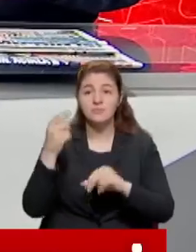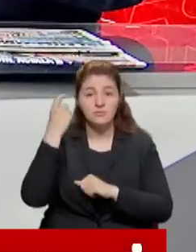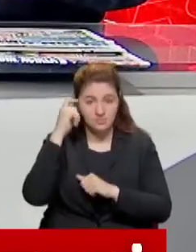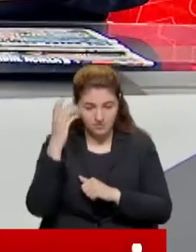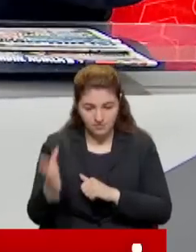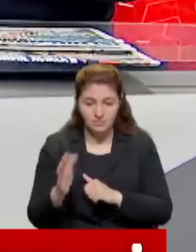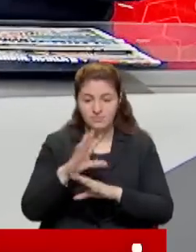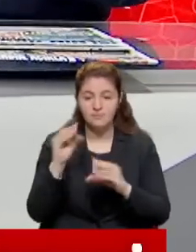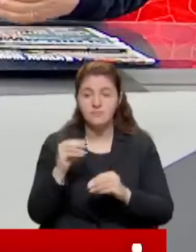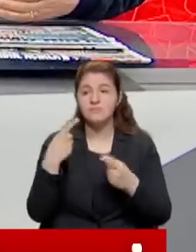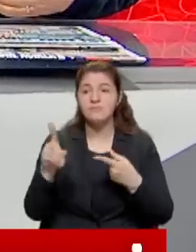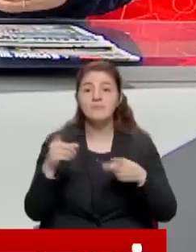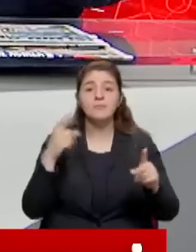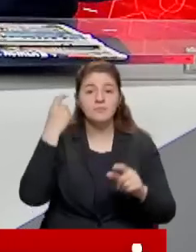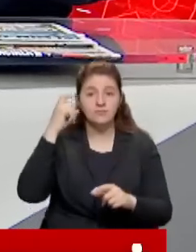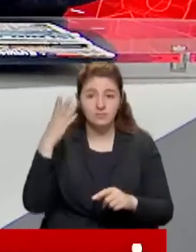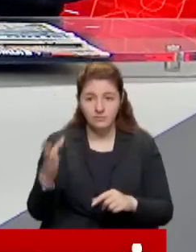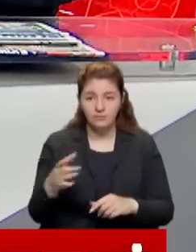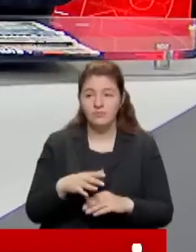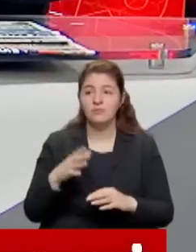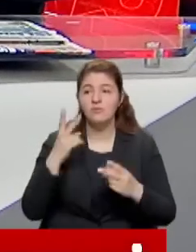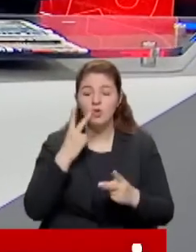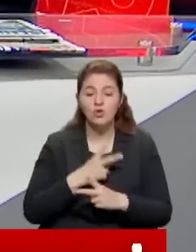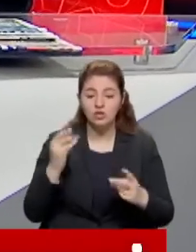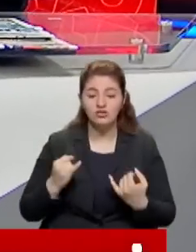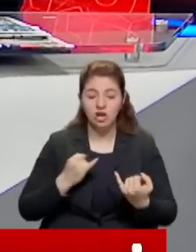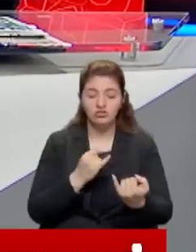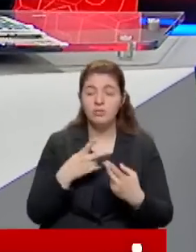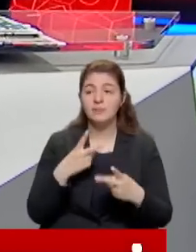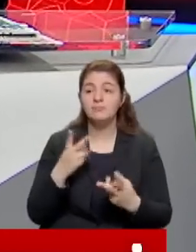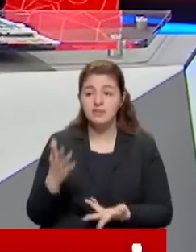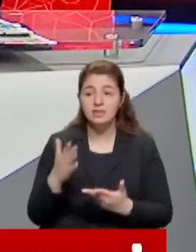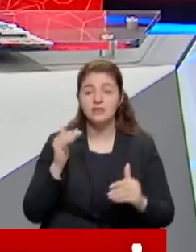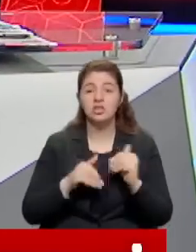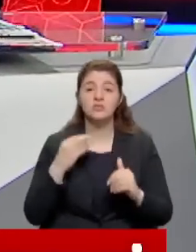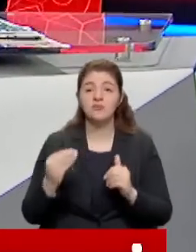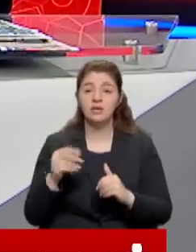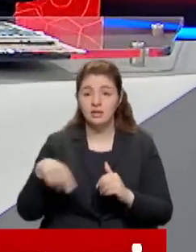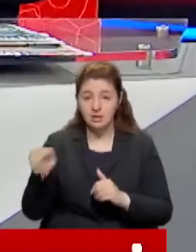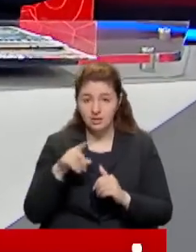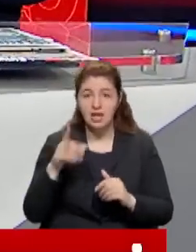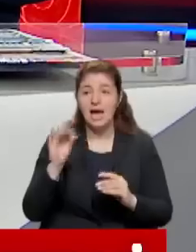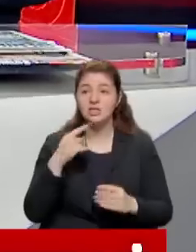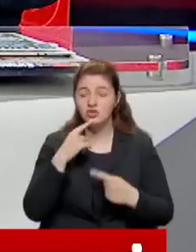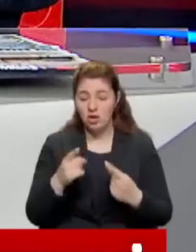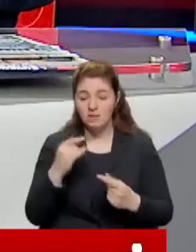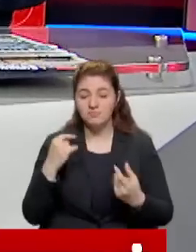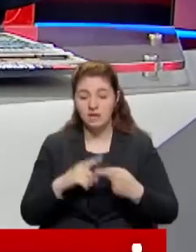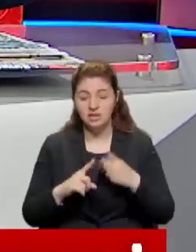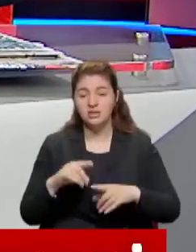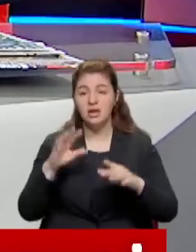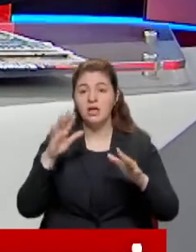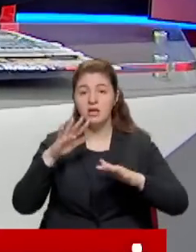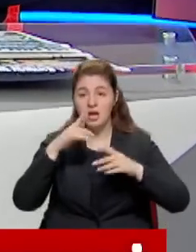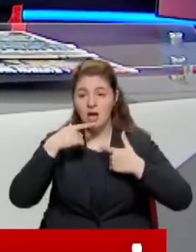fikrin, her farklı fikrin özgürce tartışılabilmesi, seçmenin her iddia, her siyasi